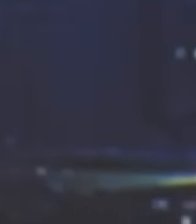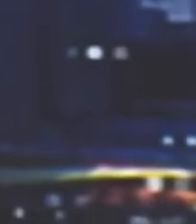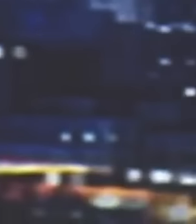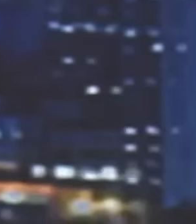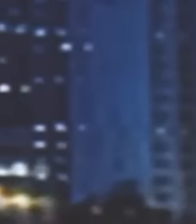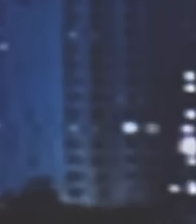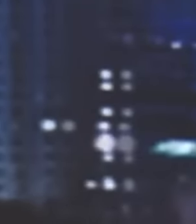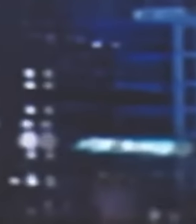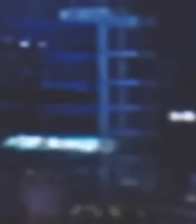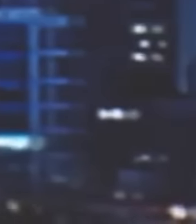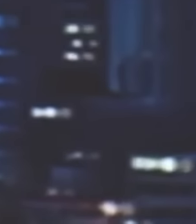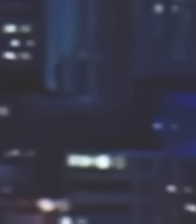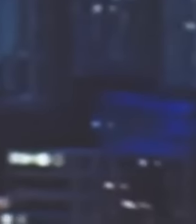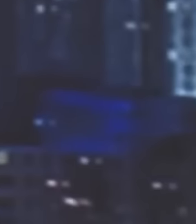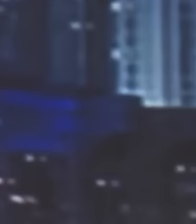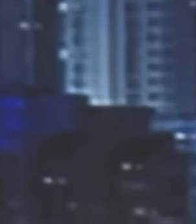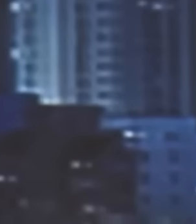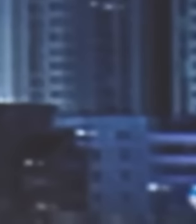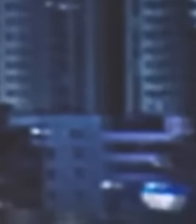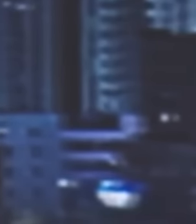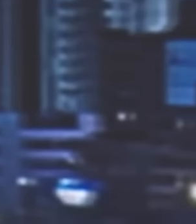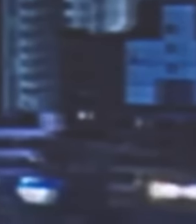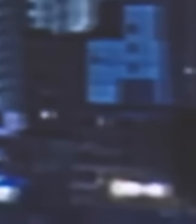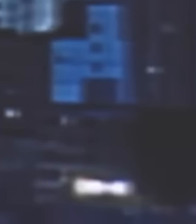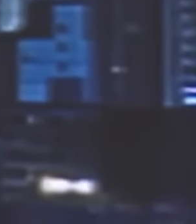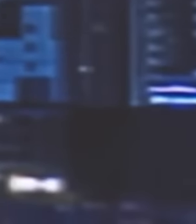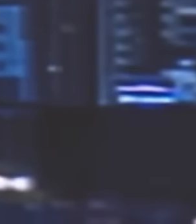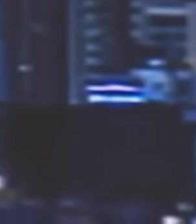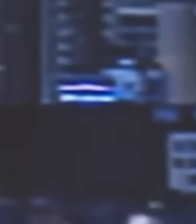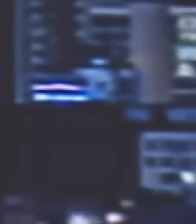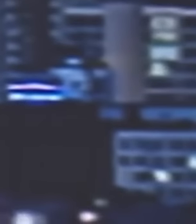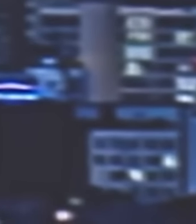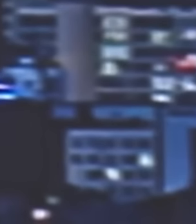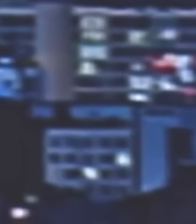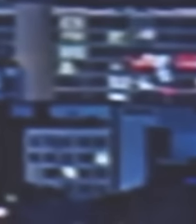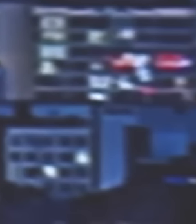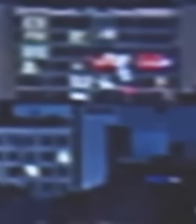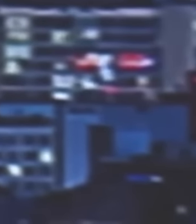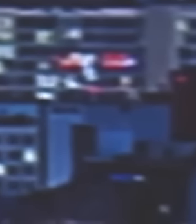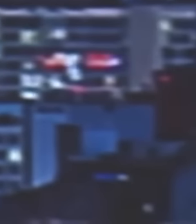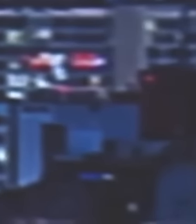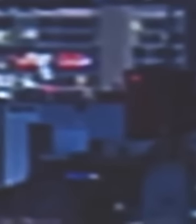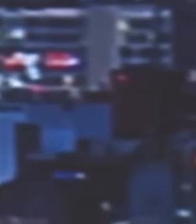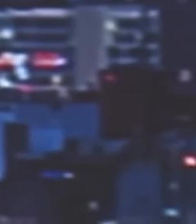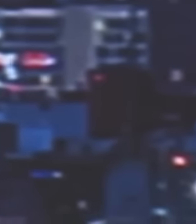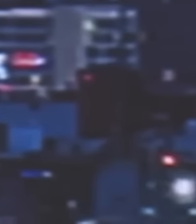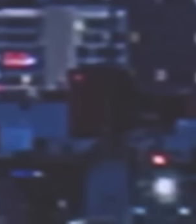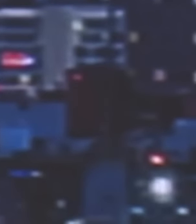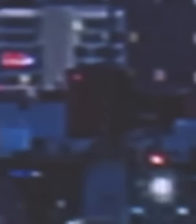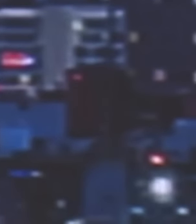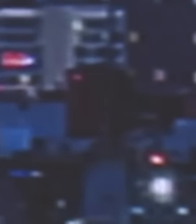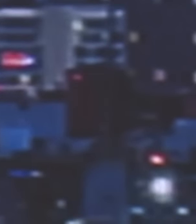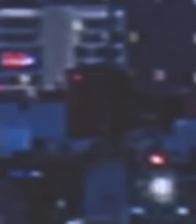뉴스를 시청해 주셔서 고맙습니다 저희는 저녁 6시 50분 뉴스룸에서 뵙겠습니다